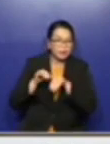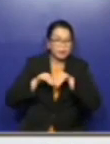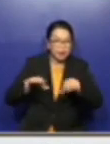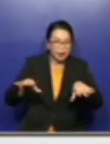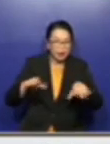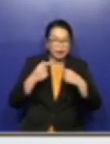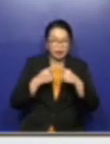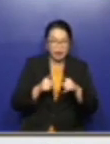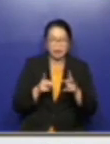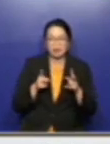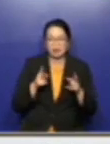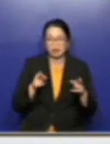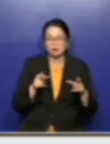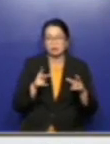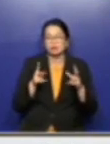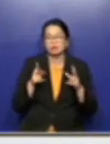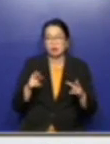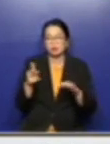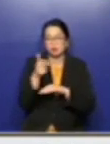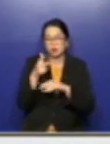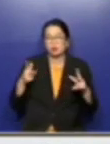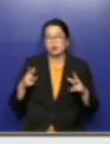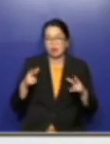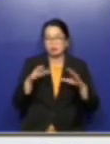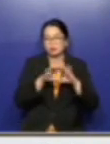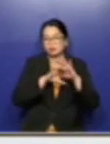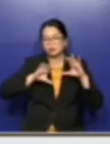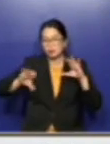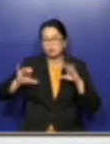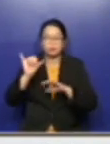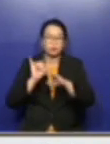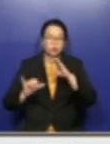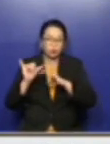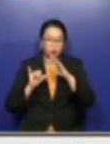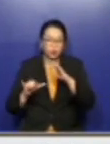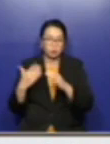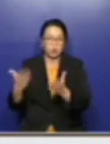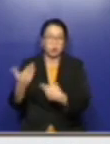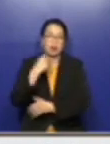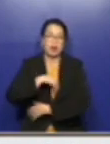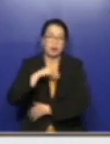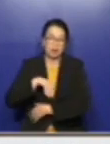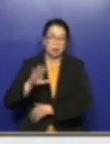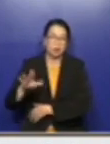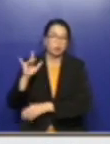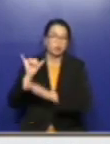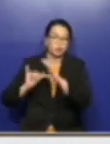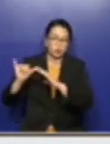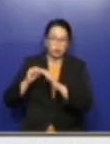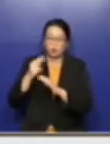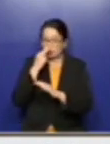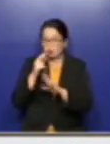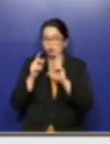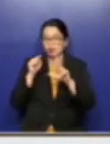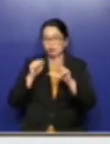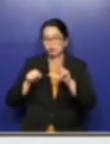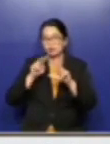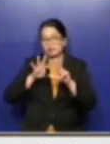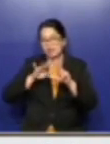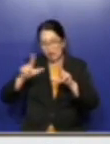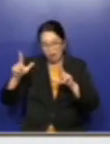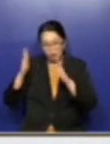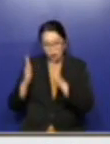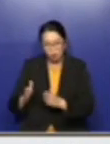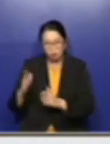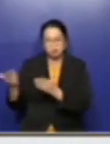ว่าท่านทำกิจกรรมที่เรียกกันว่าออนกราวท่านไปจัดกิจกรรมโน่นนี่นั่นและท่านประธานครับผมฝากไปยังคณะกรรมการที่นั่งอยู่ข้างบ